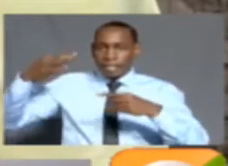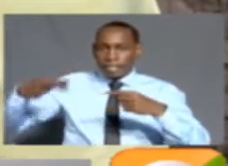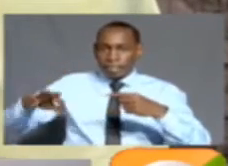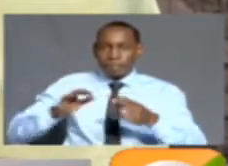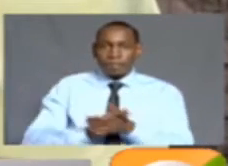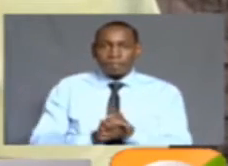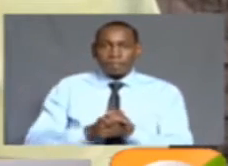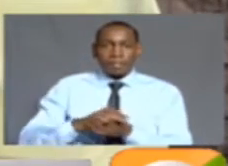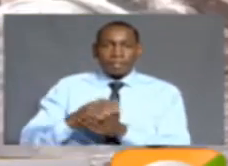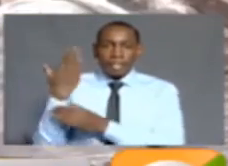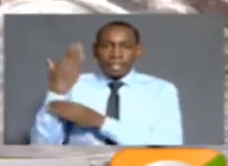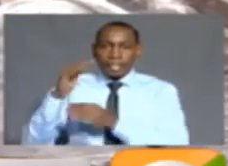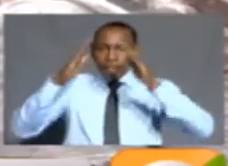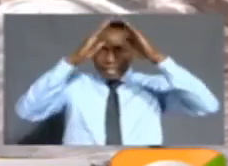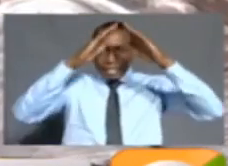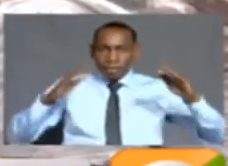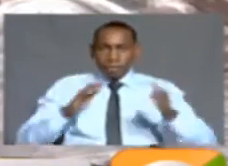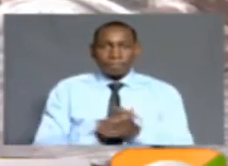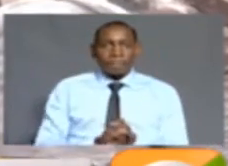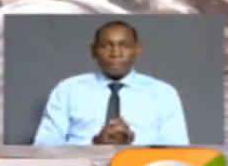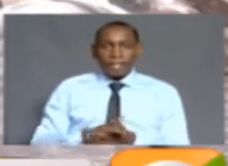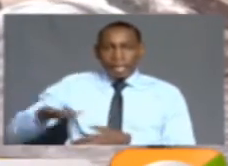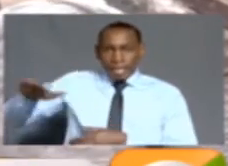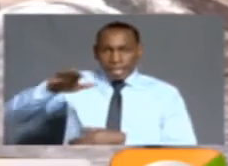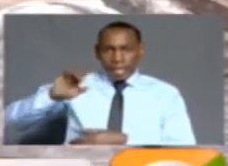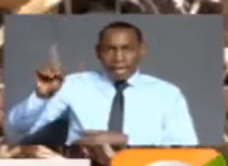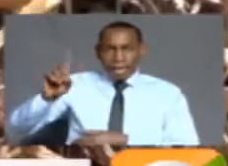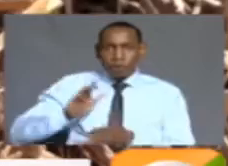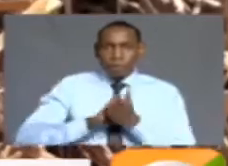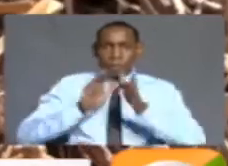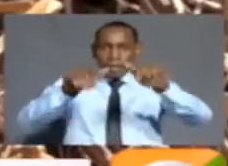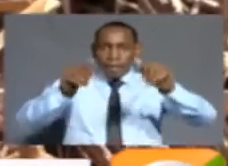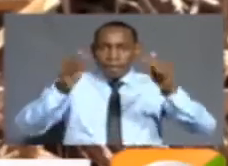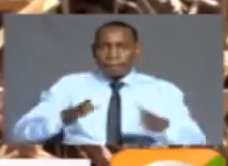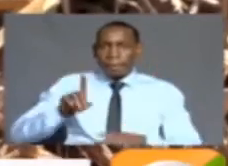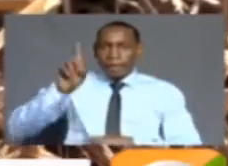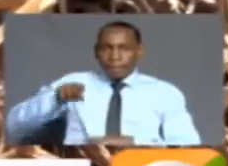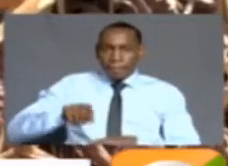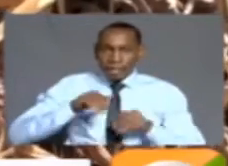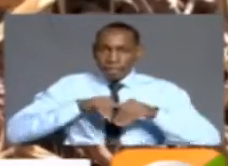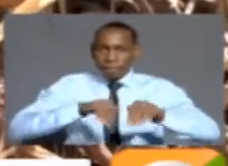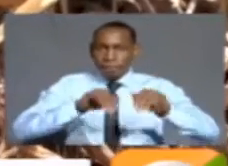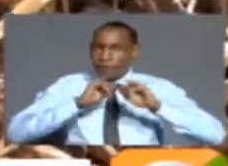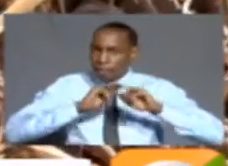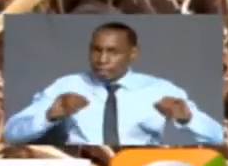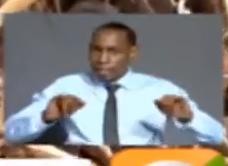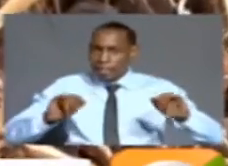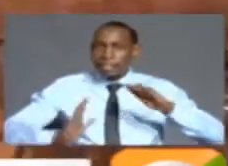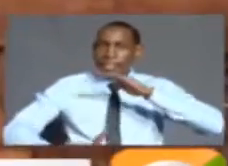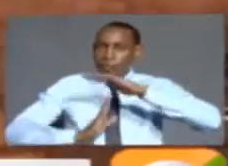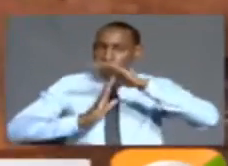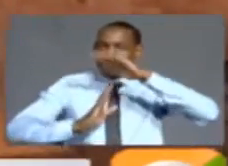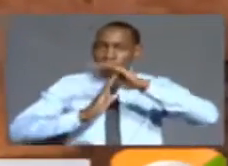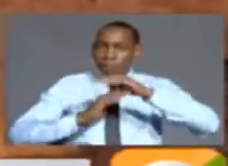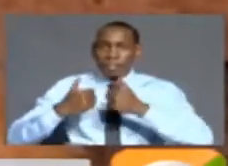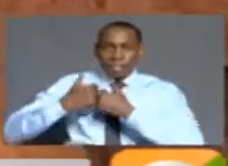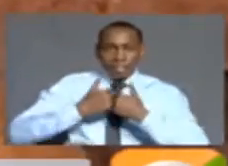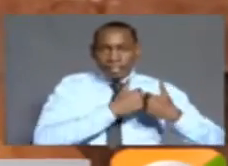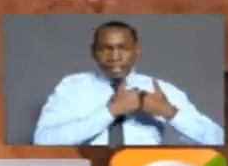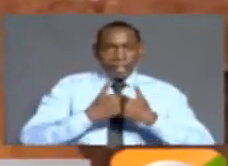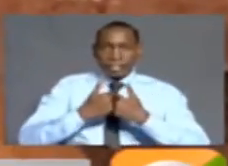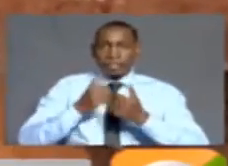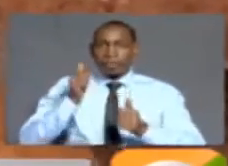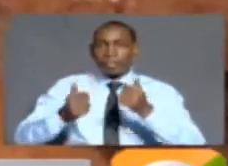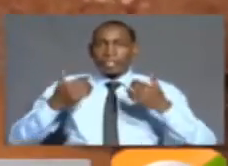yani greenhouse. Kwa kuwa hapa ni mjini, mkulima huyu anapaswa kuzingatia usafi wa hali ya juu. Changamoto kuu